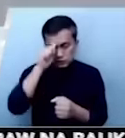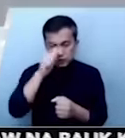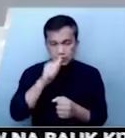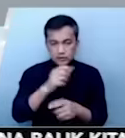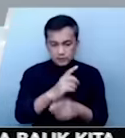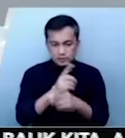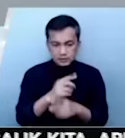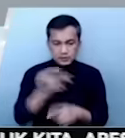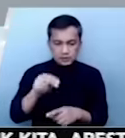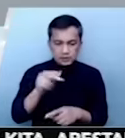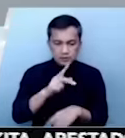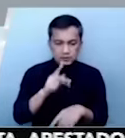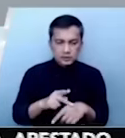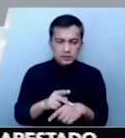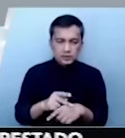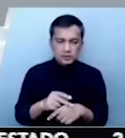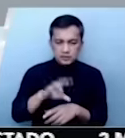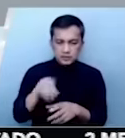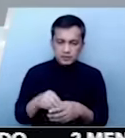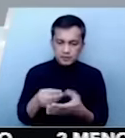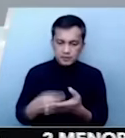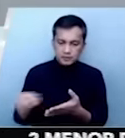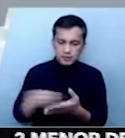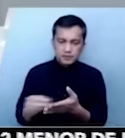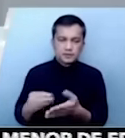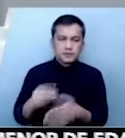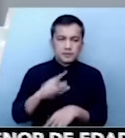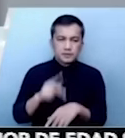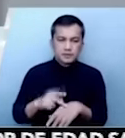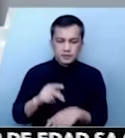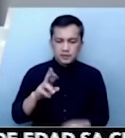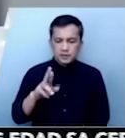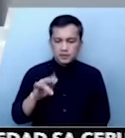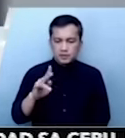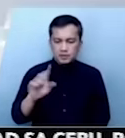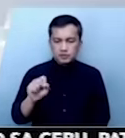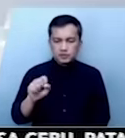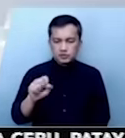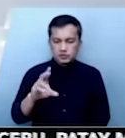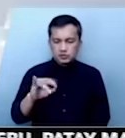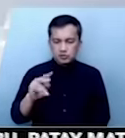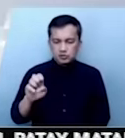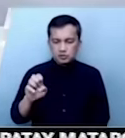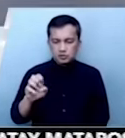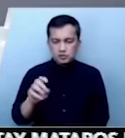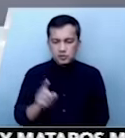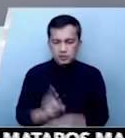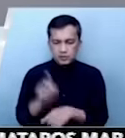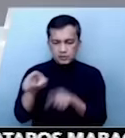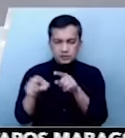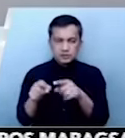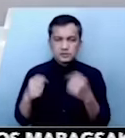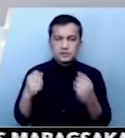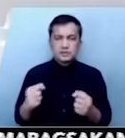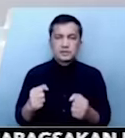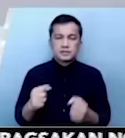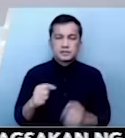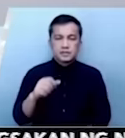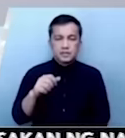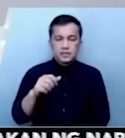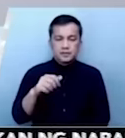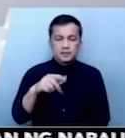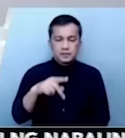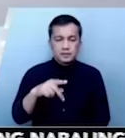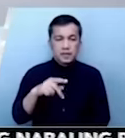diyan ang pag-procure ng Pilipinas ng BrahMos cruise missiles para mapalakas ang arsenal ng Armed Forces of the Philippines na